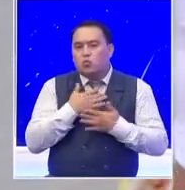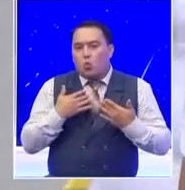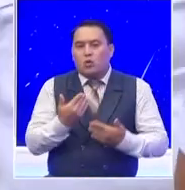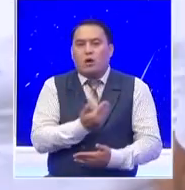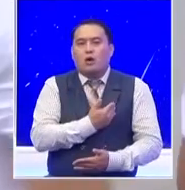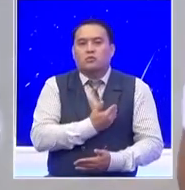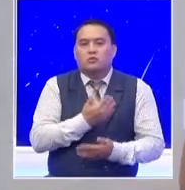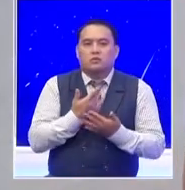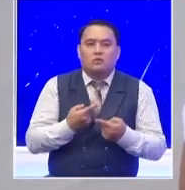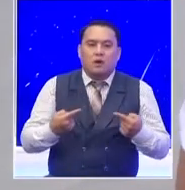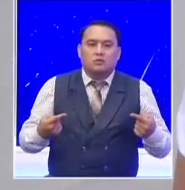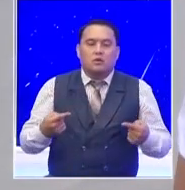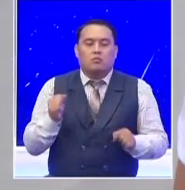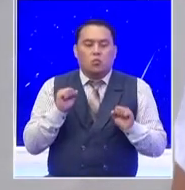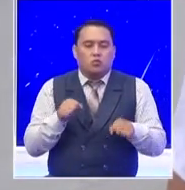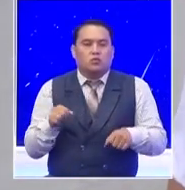них